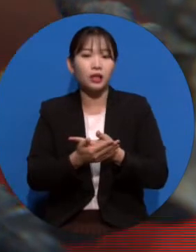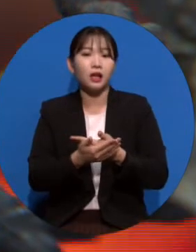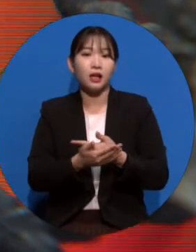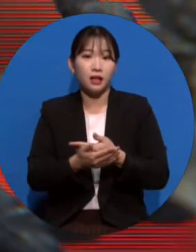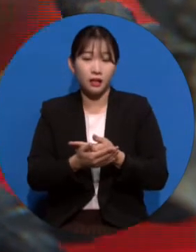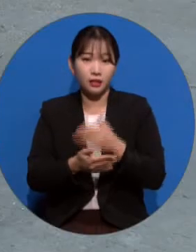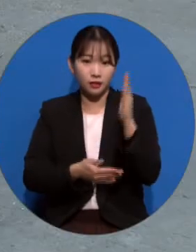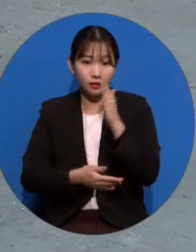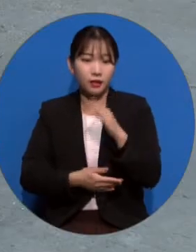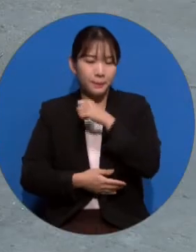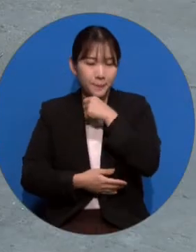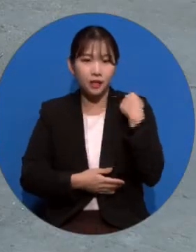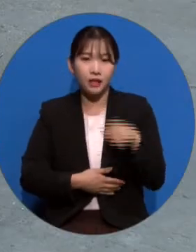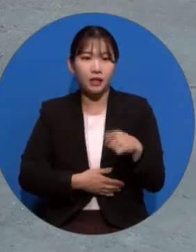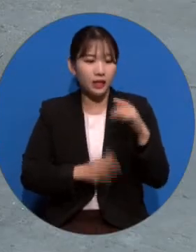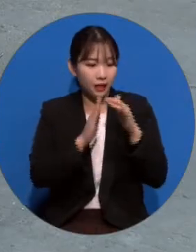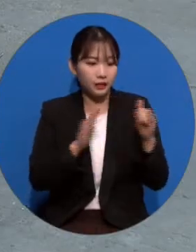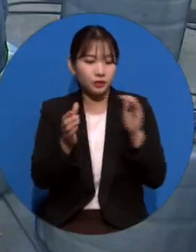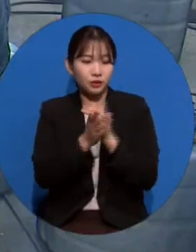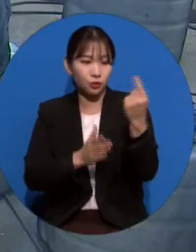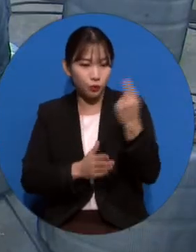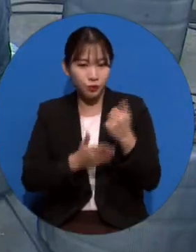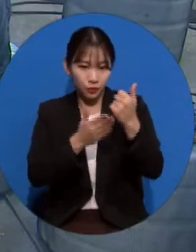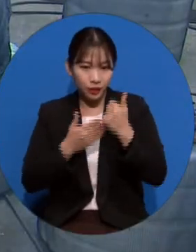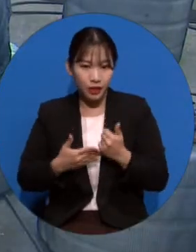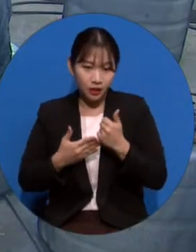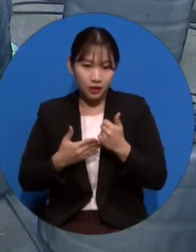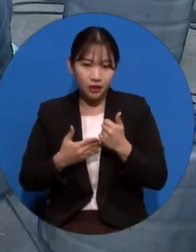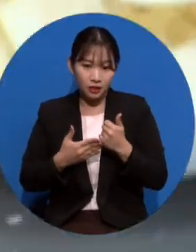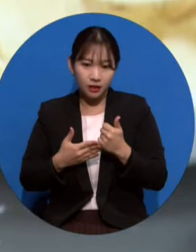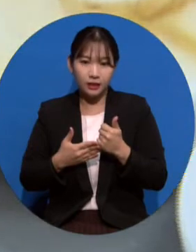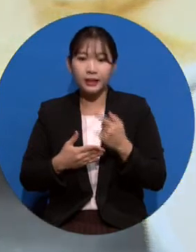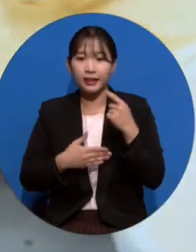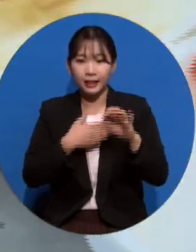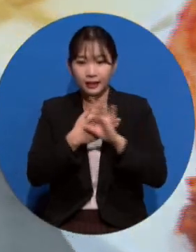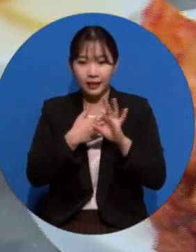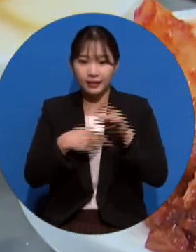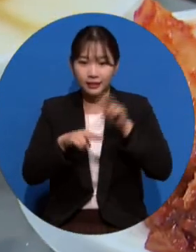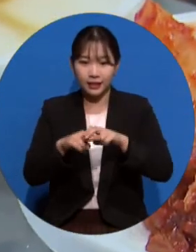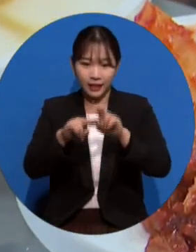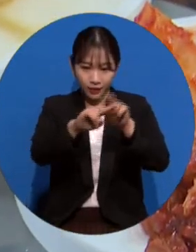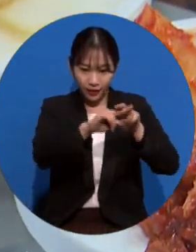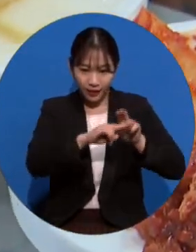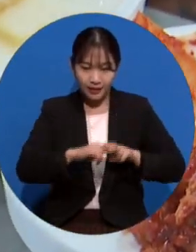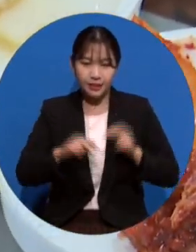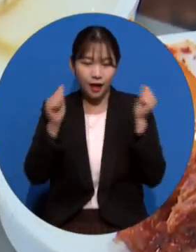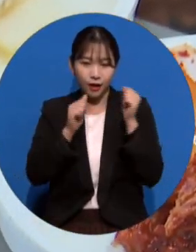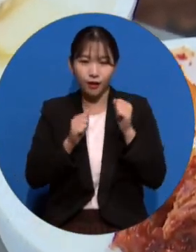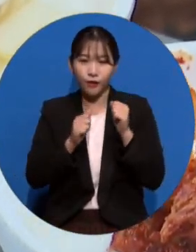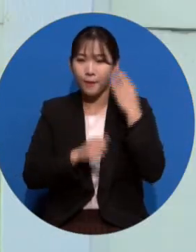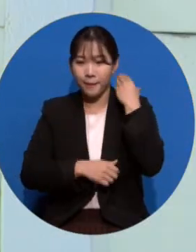일품. 가족, 친구끼리 찾아온 손님들은 어구로 만든 간이 의자에 둘러앉아 한겨울의 정취에 푹